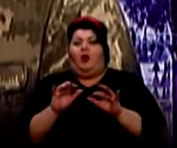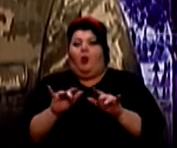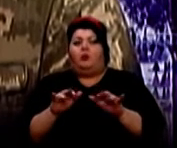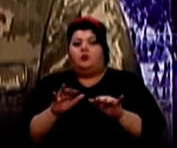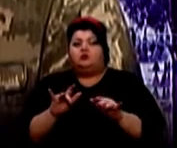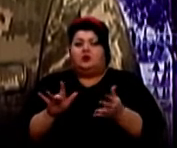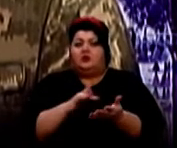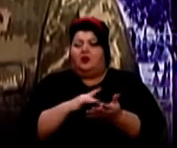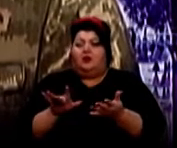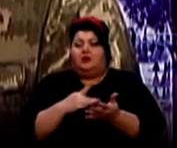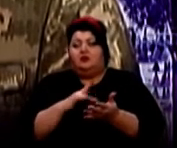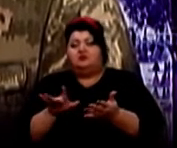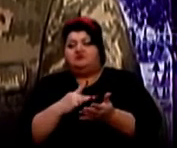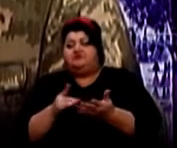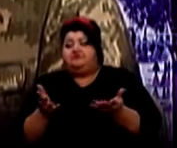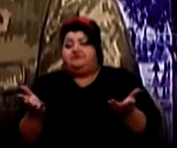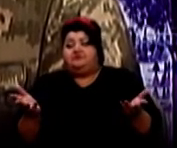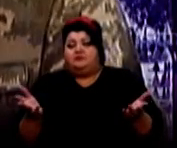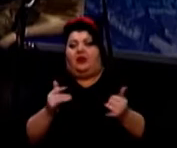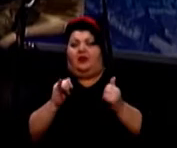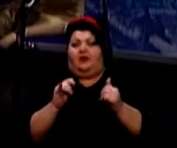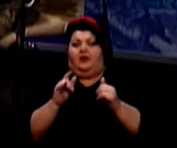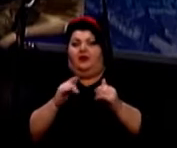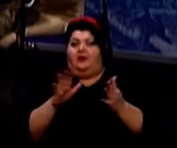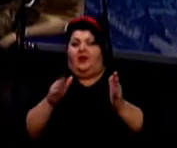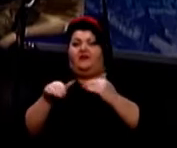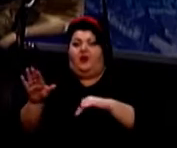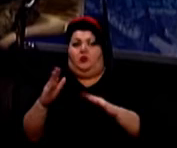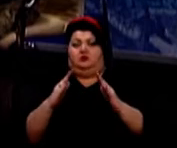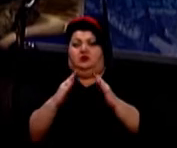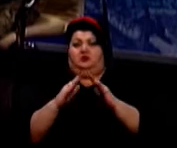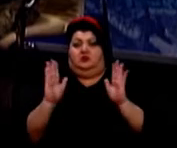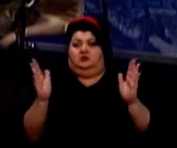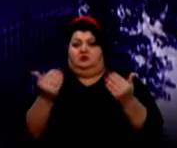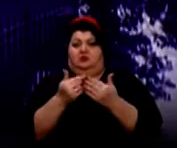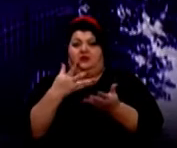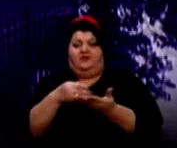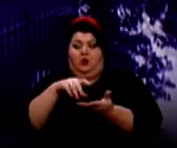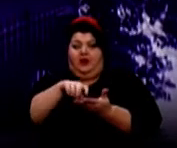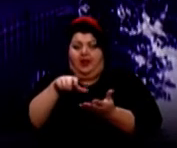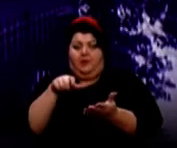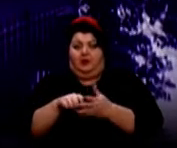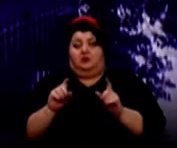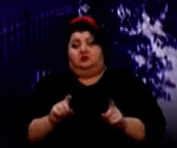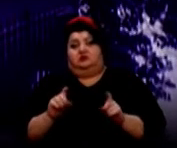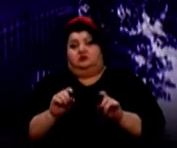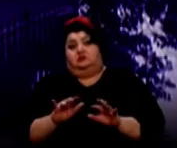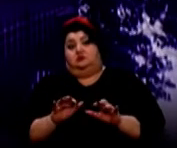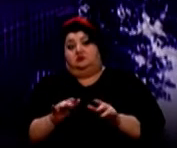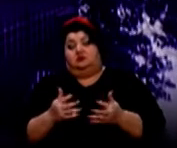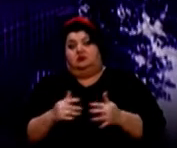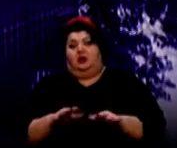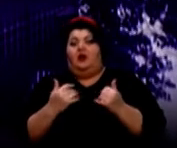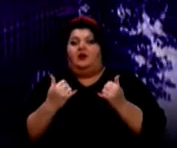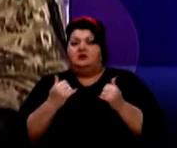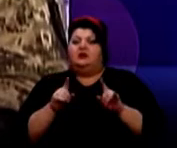гаджети, комп'ютери і не виходять за межі своєї кімнати. Зараз це питання